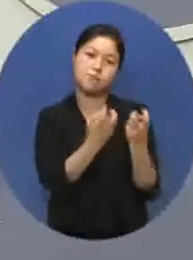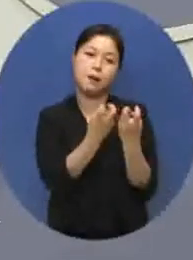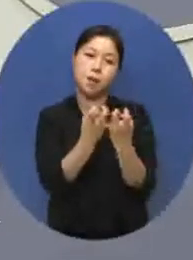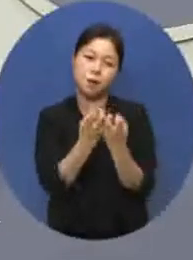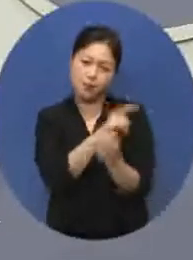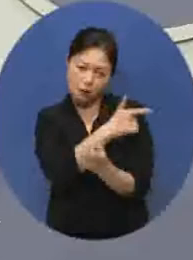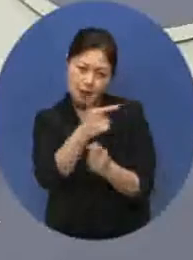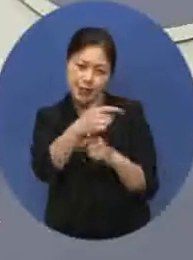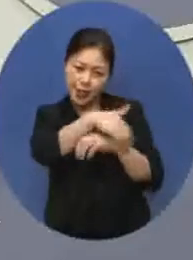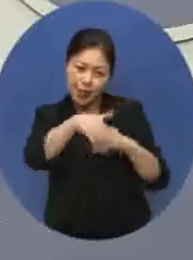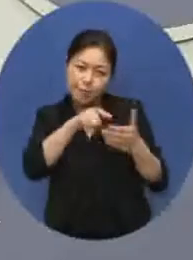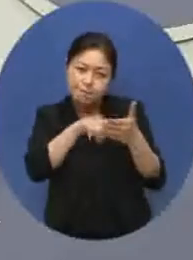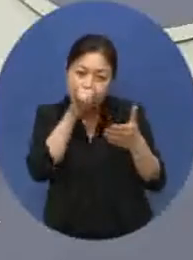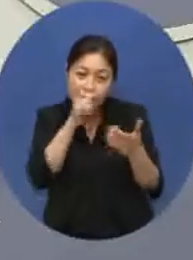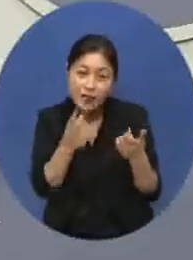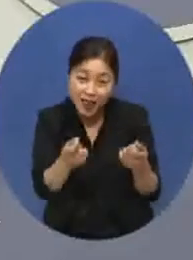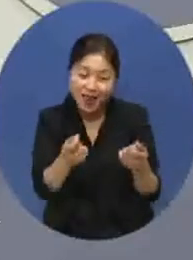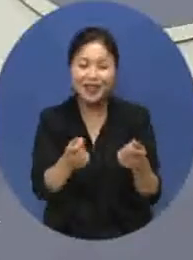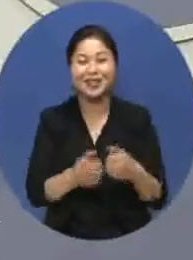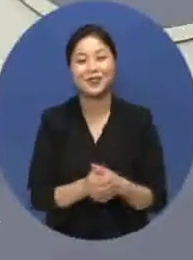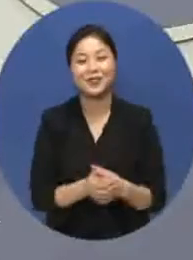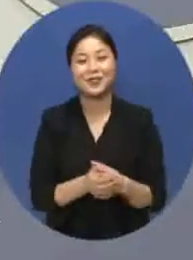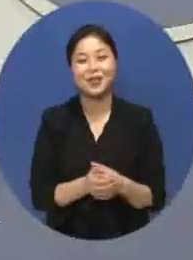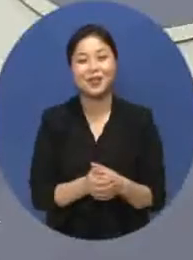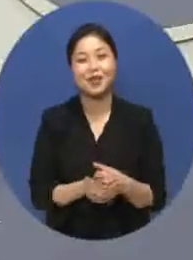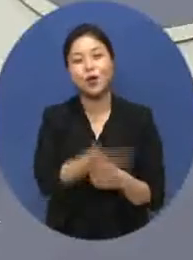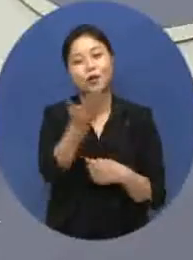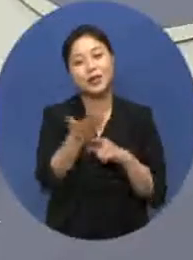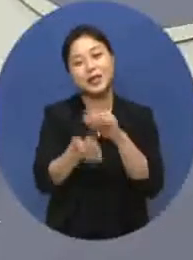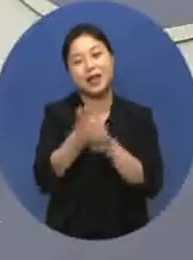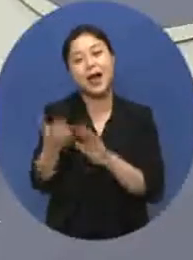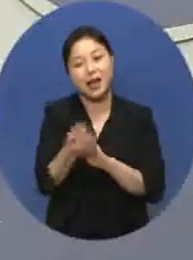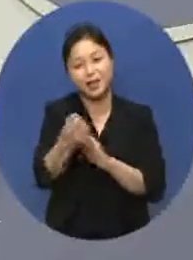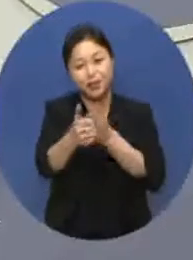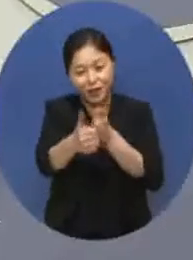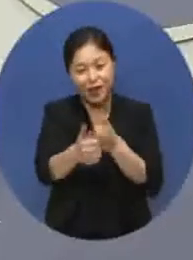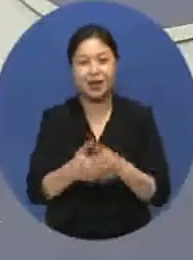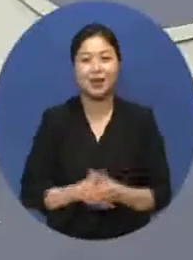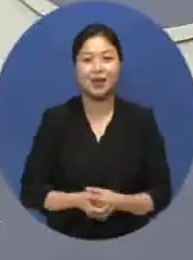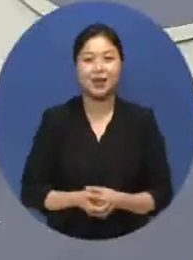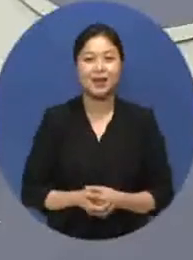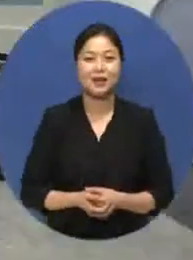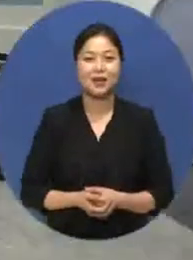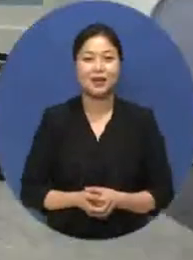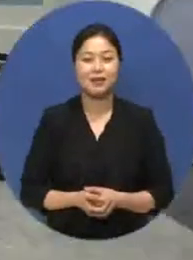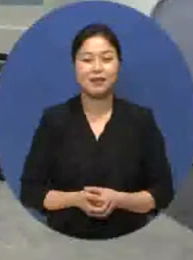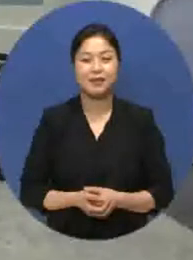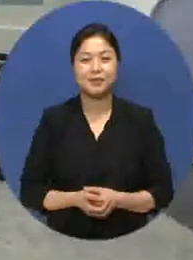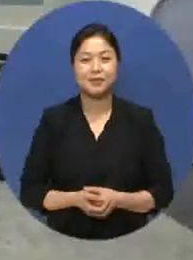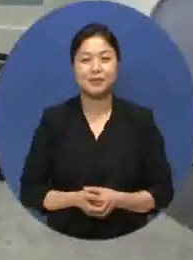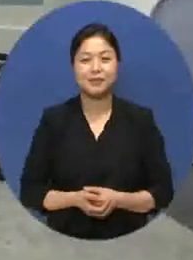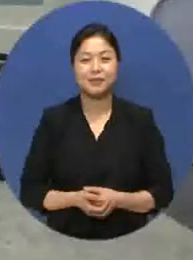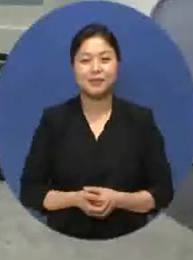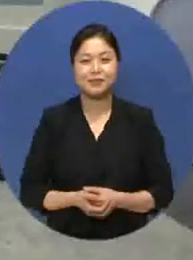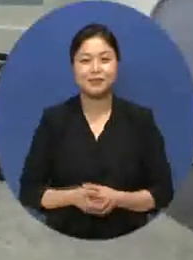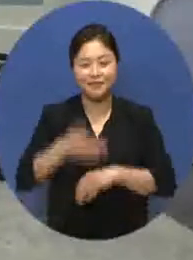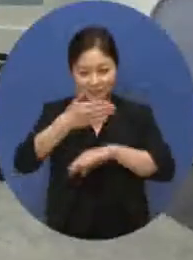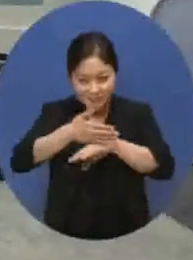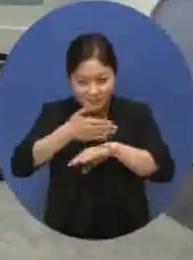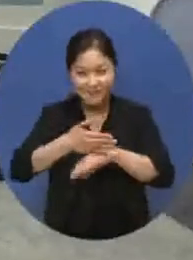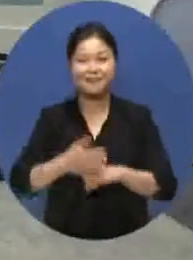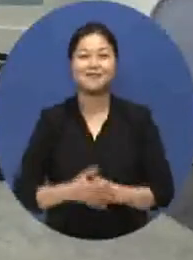방안도 추진된다는 것 이런 것들을 희망을 가지시길 부탁드리겠습니다. 네.